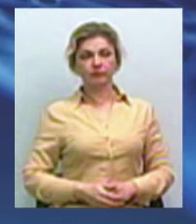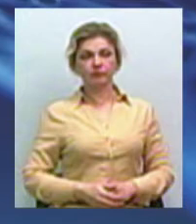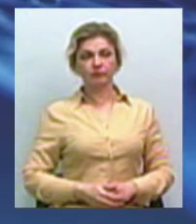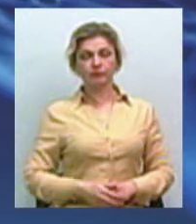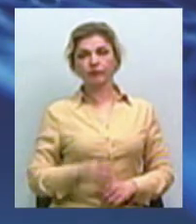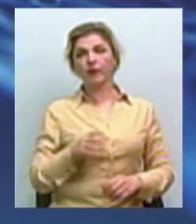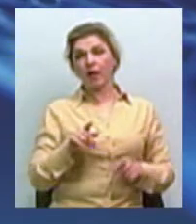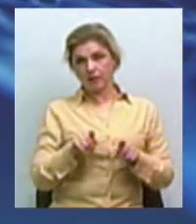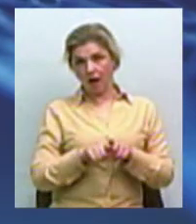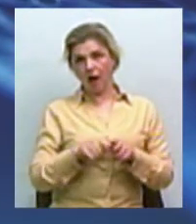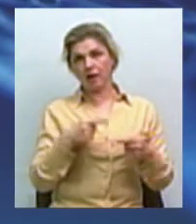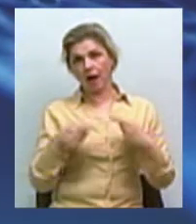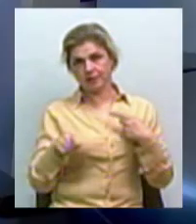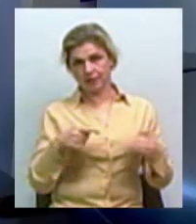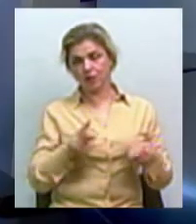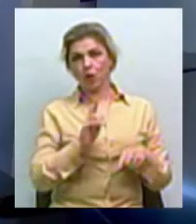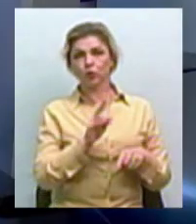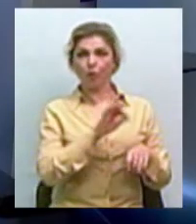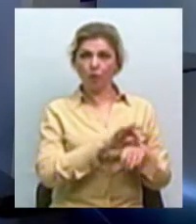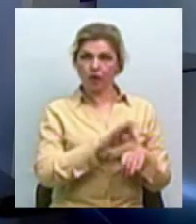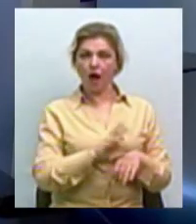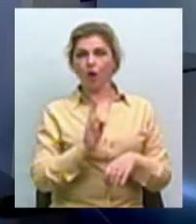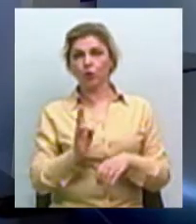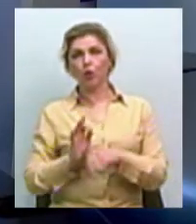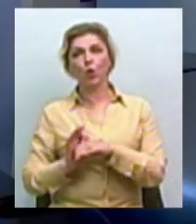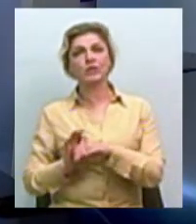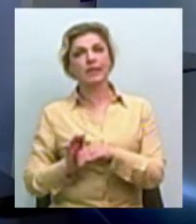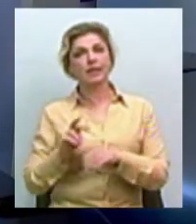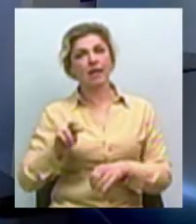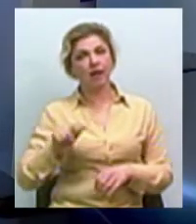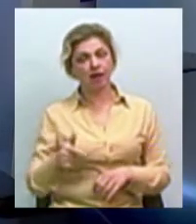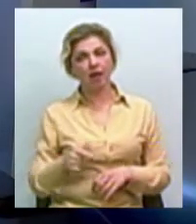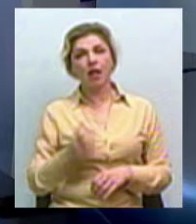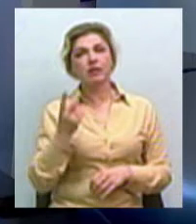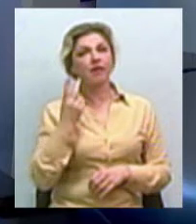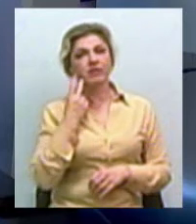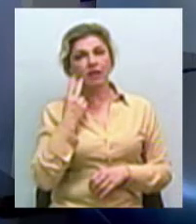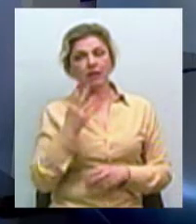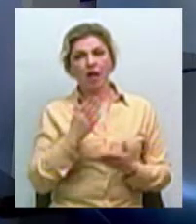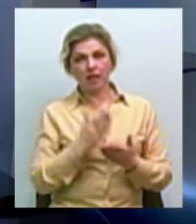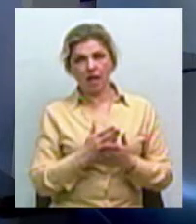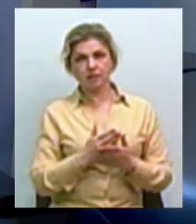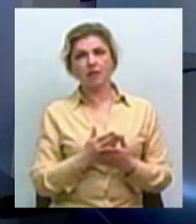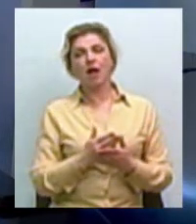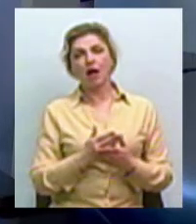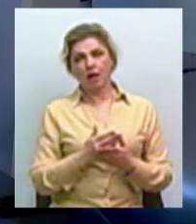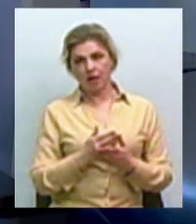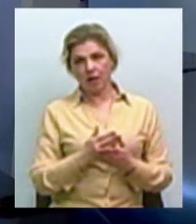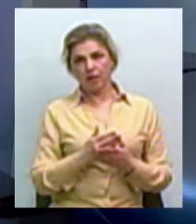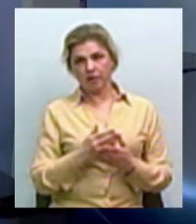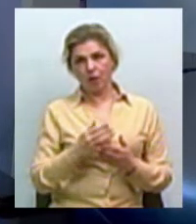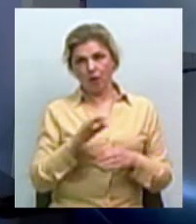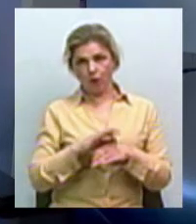хто хворий, а хто носій. У носія не завжди будуть симптоми хвороби. А